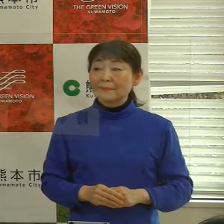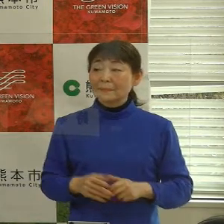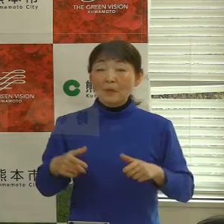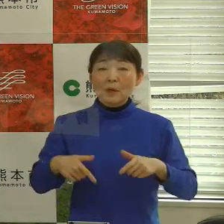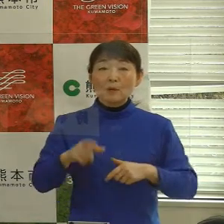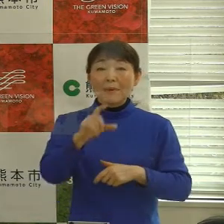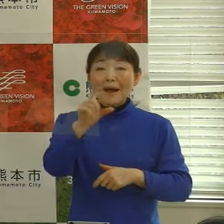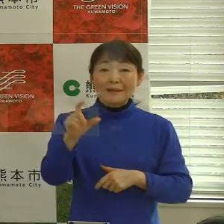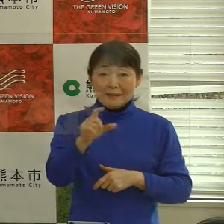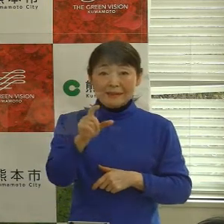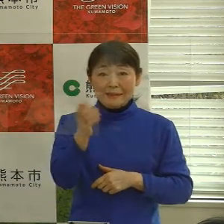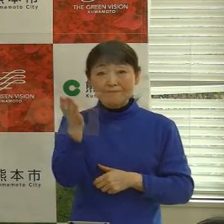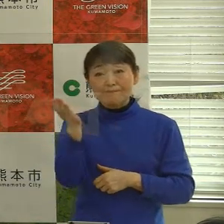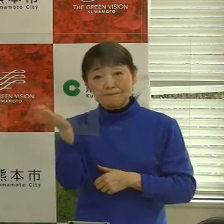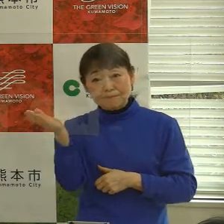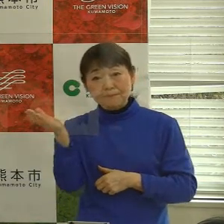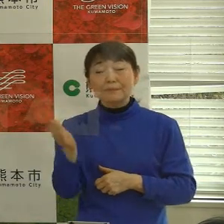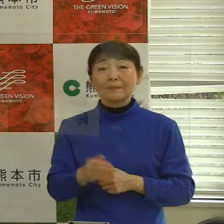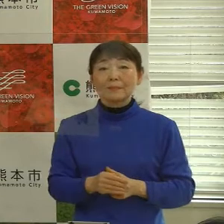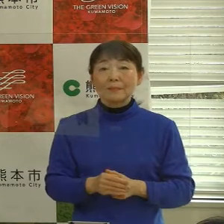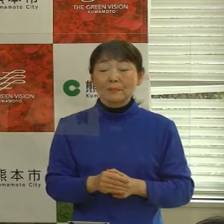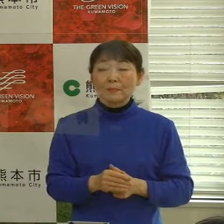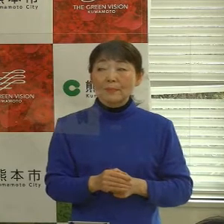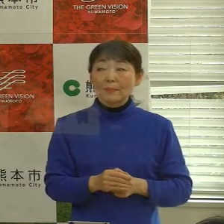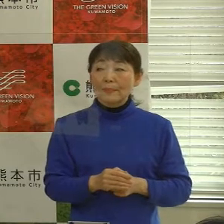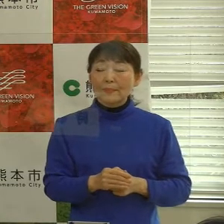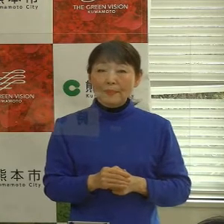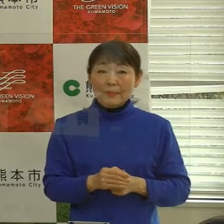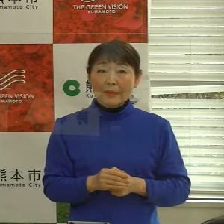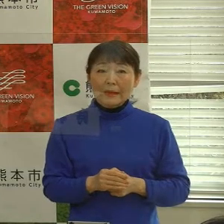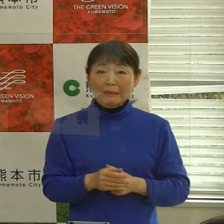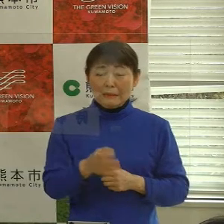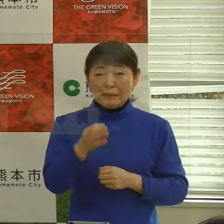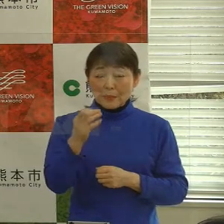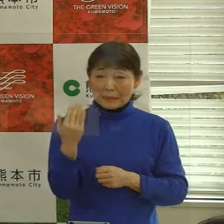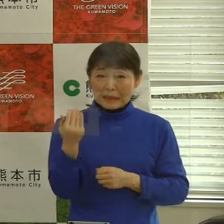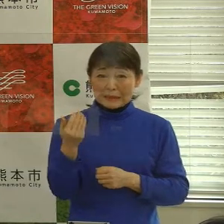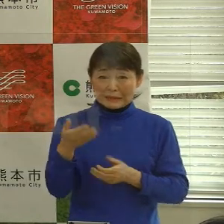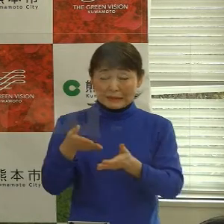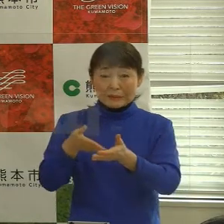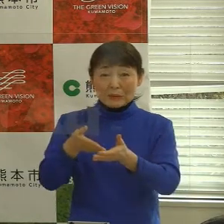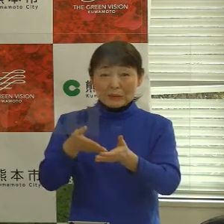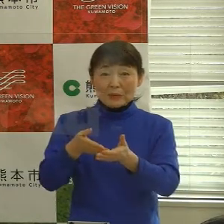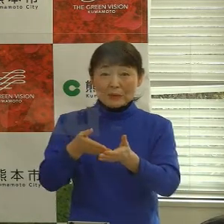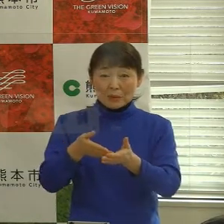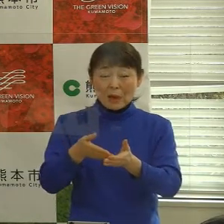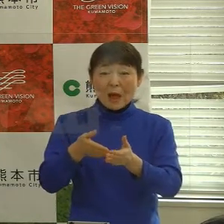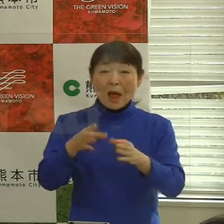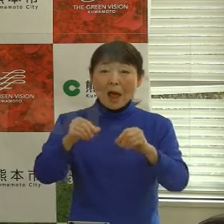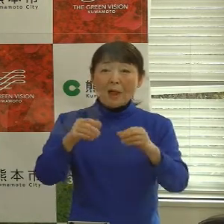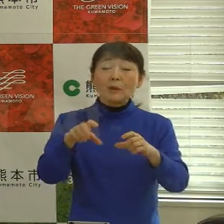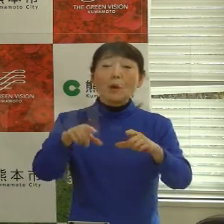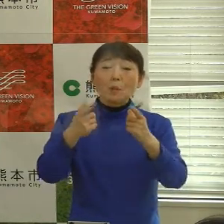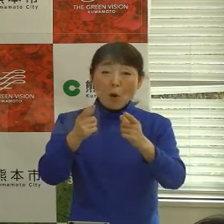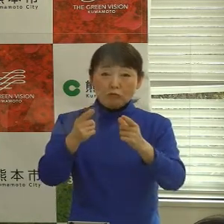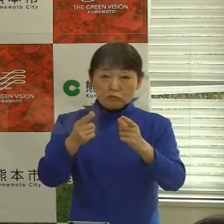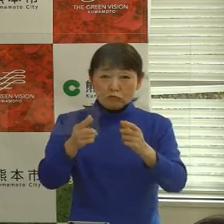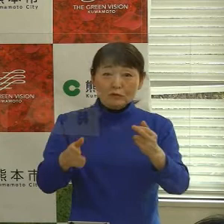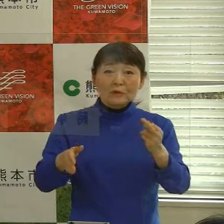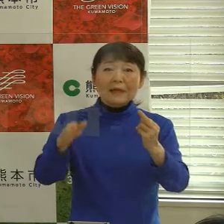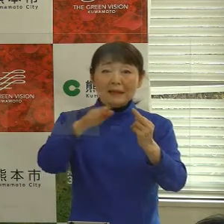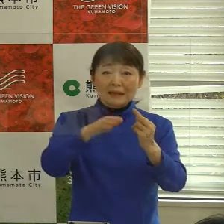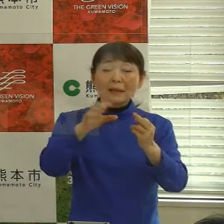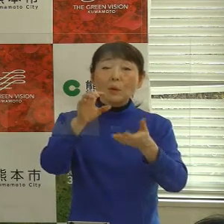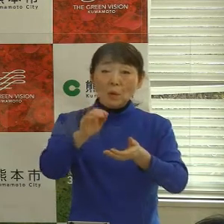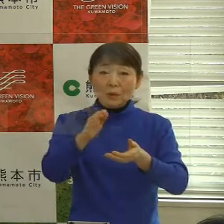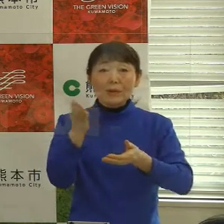はい、熊日新聞の報知です。冒頭謝罪をされた土木センターの排水問題のことで何点かお尋ねします。 は い、